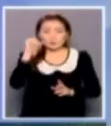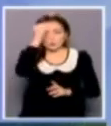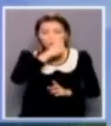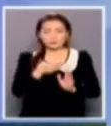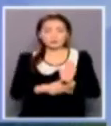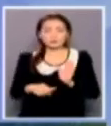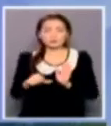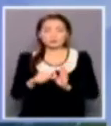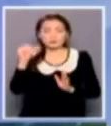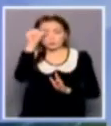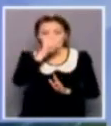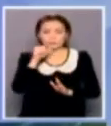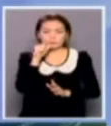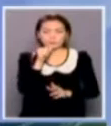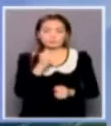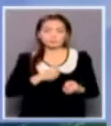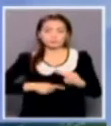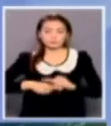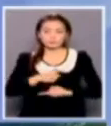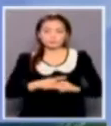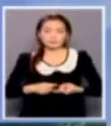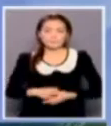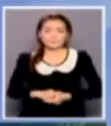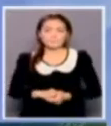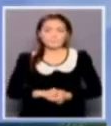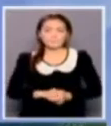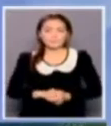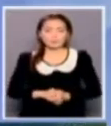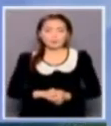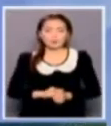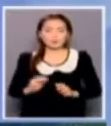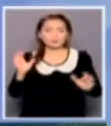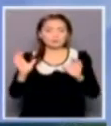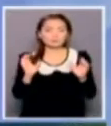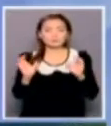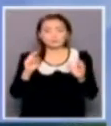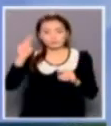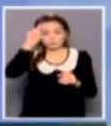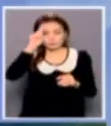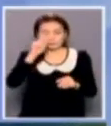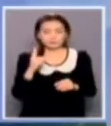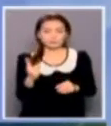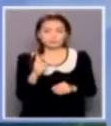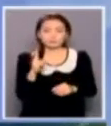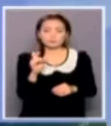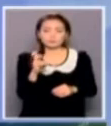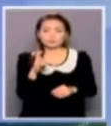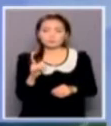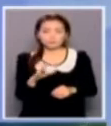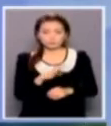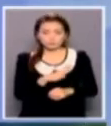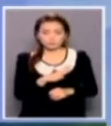жылдары біз мынау университеттің бірінші курсында оқуға түсіп, білім алып жатқан